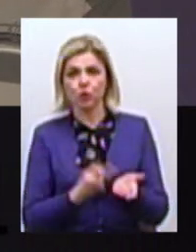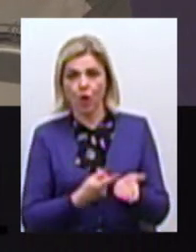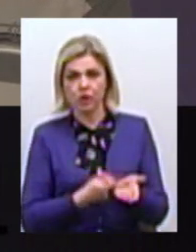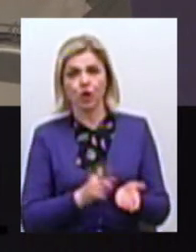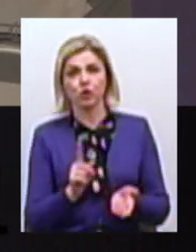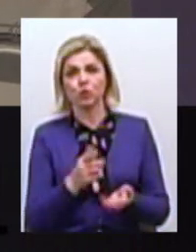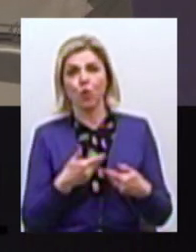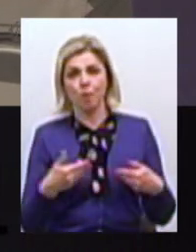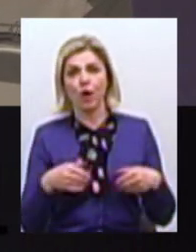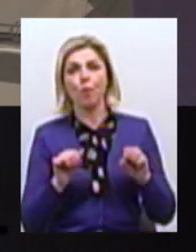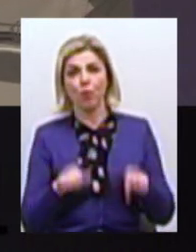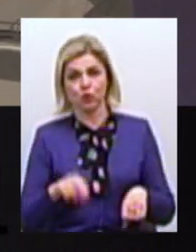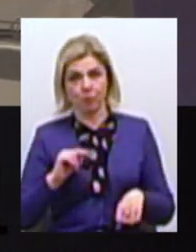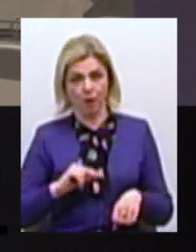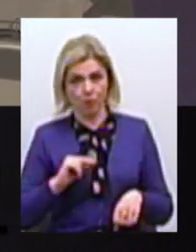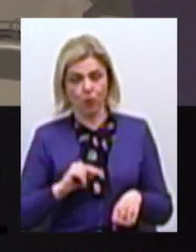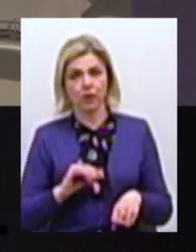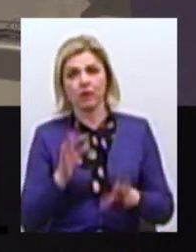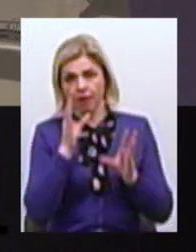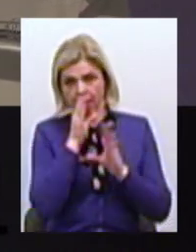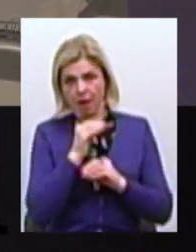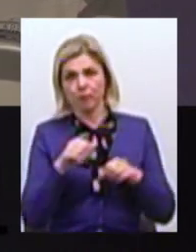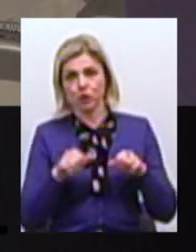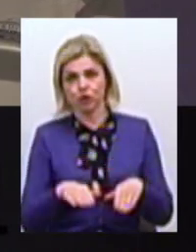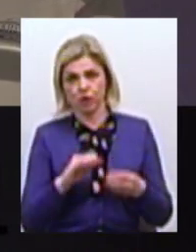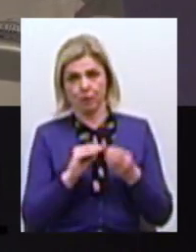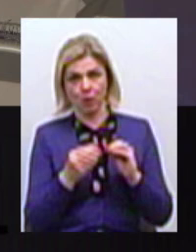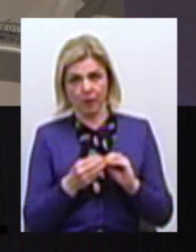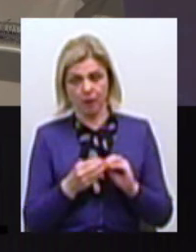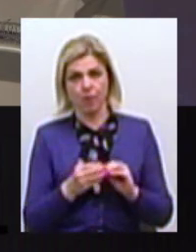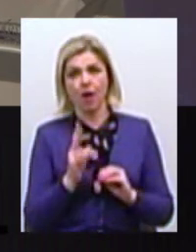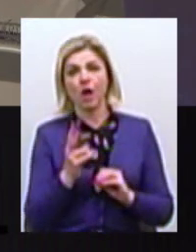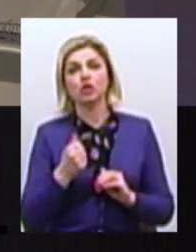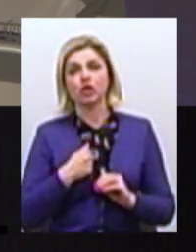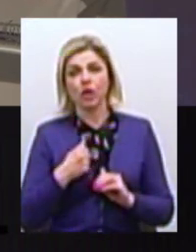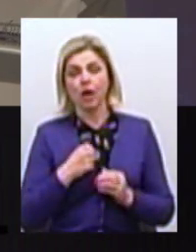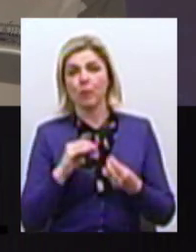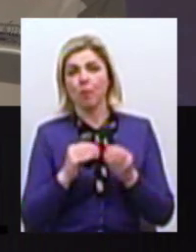в состоянии решить проблему. К сожалению, проблема на сегодняшний день не решена. Проблема